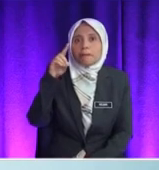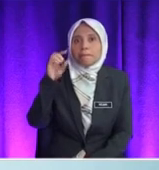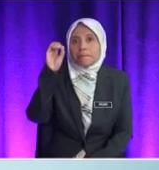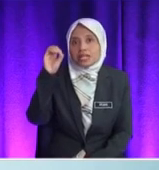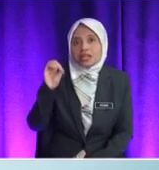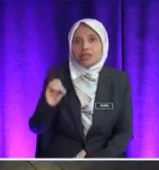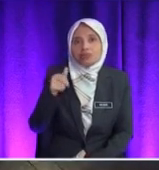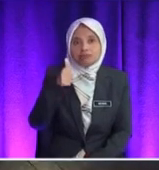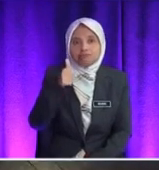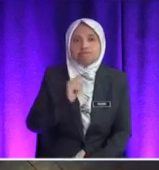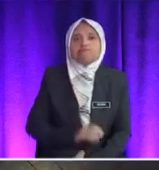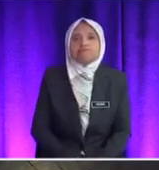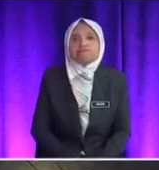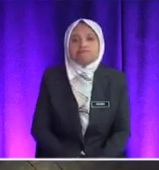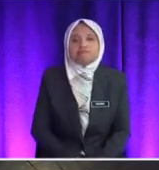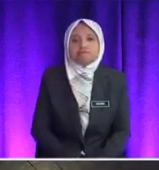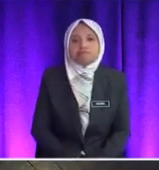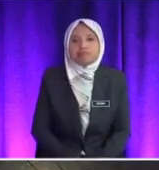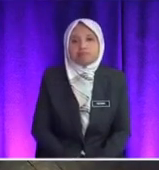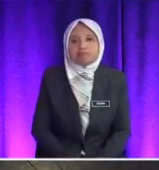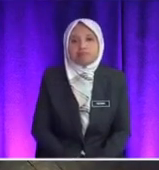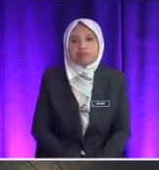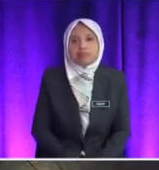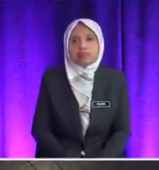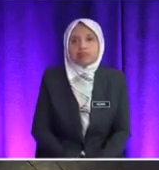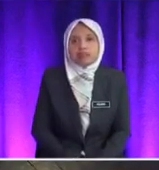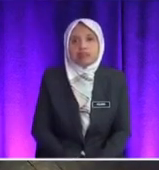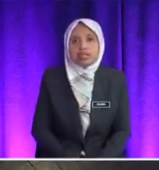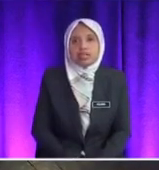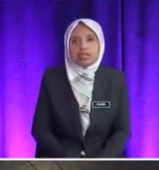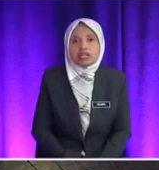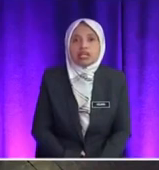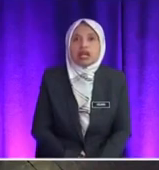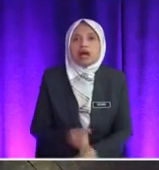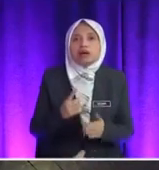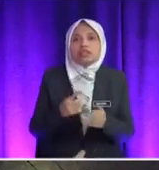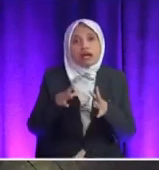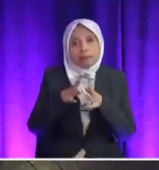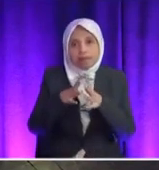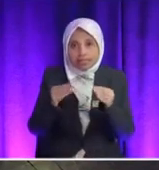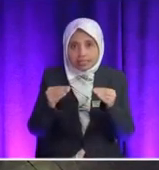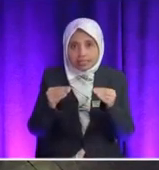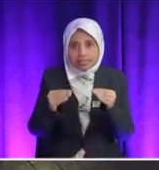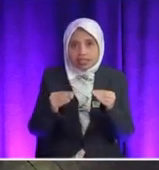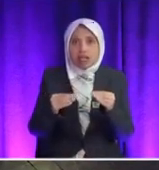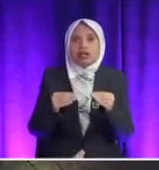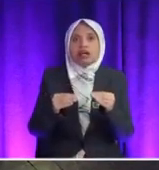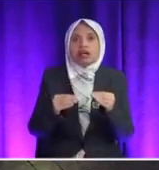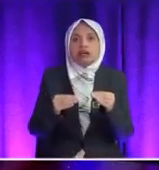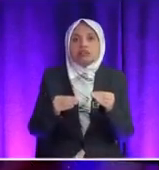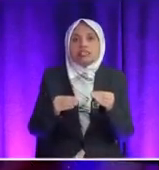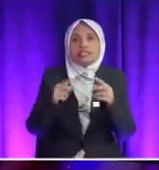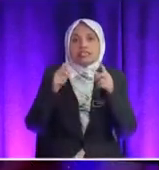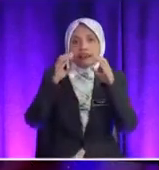saya bagus nanti jauharah justru sini Gua pengin belajar nih oke Ini udah beres setelah jahe berkaitan dengan